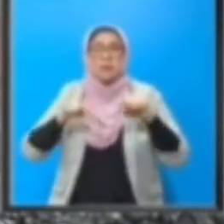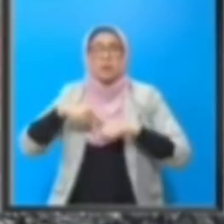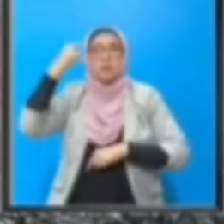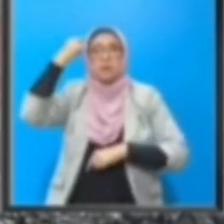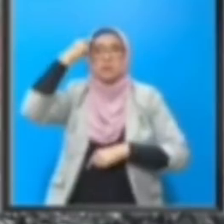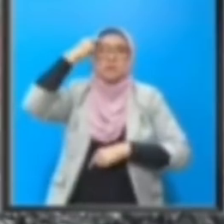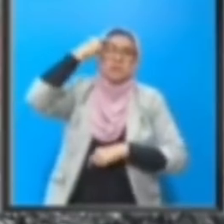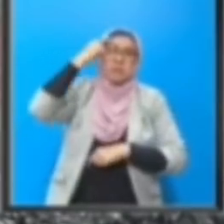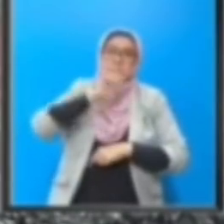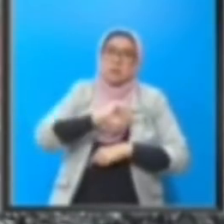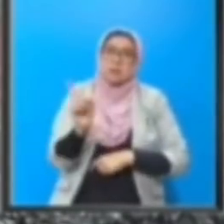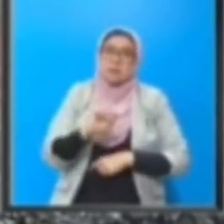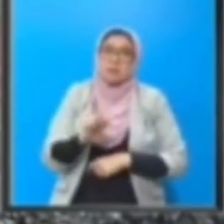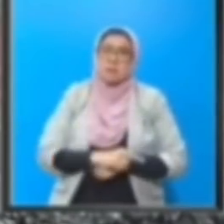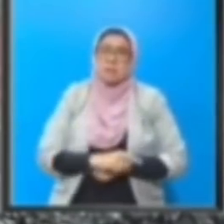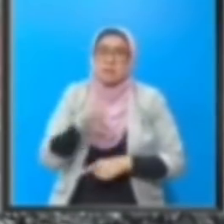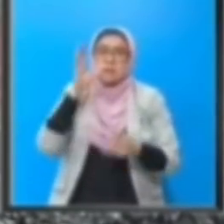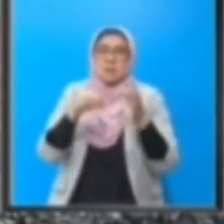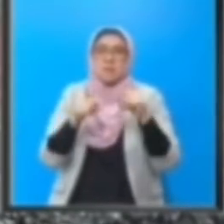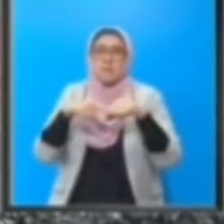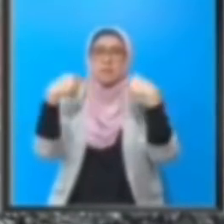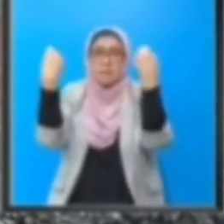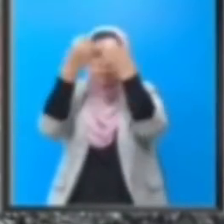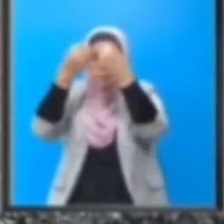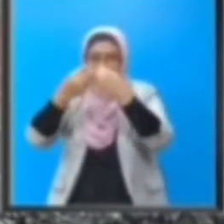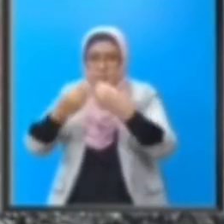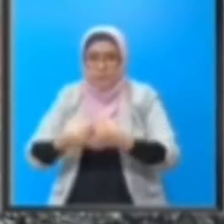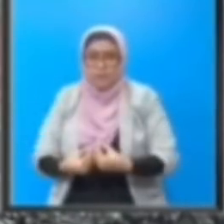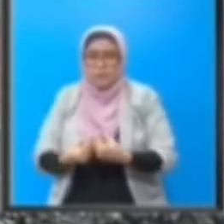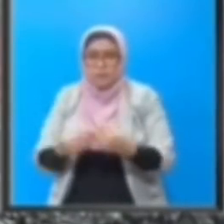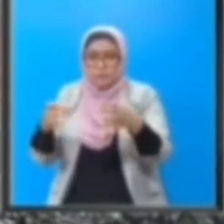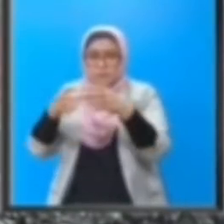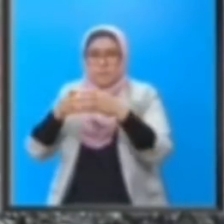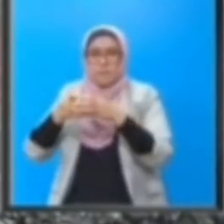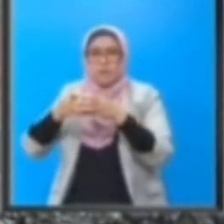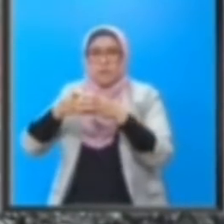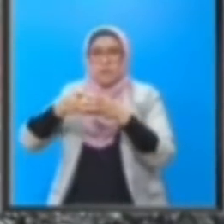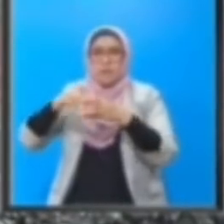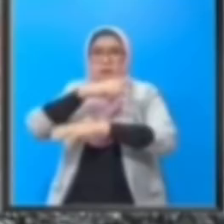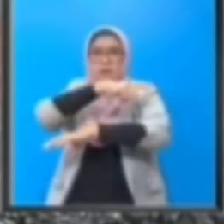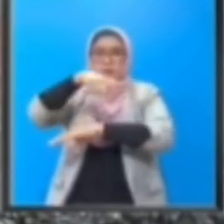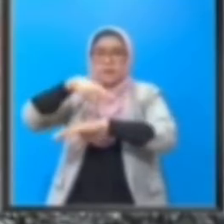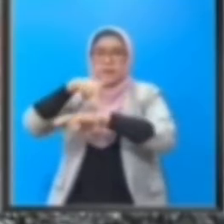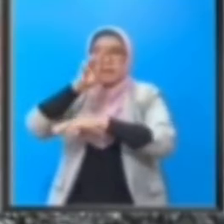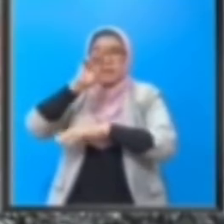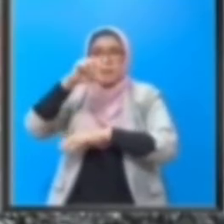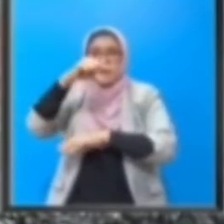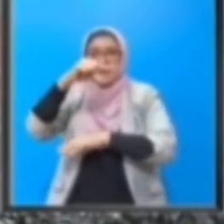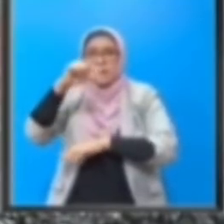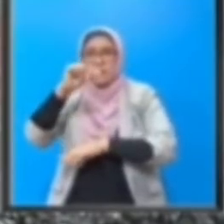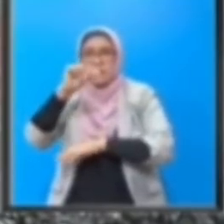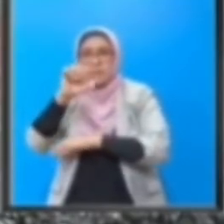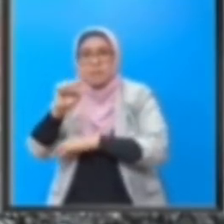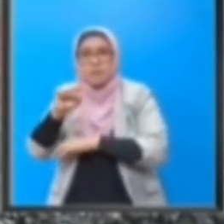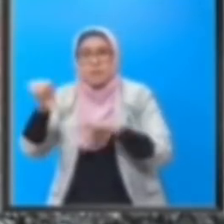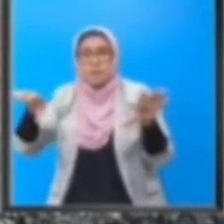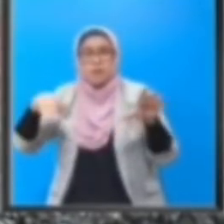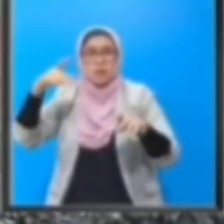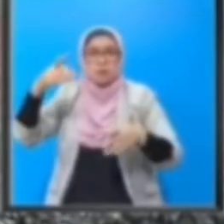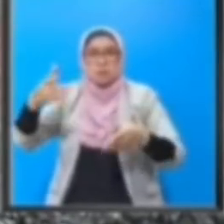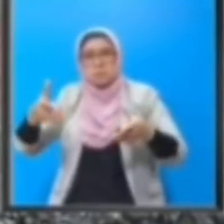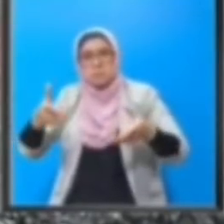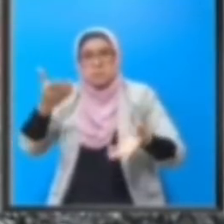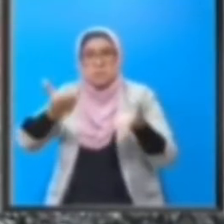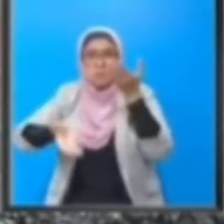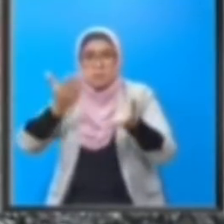Baik. Kalau penghitung untuk blok Padang Rengas membuat andaian, bagaimana kami boleh